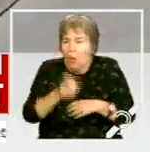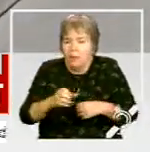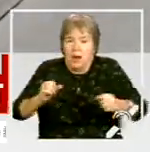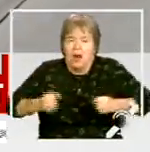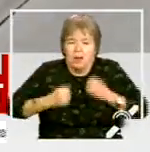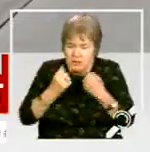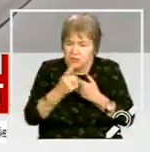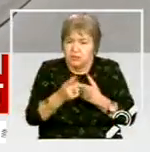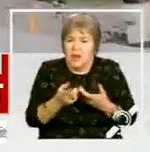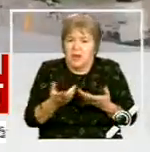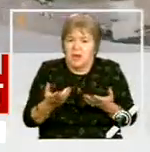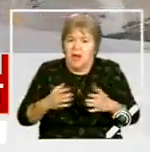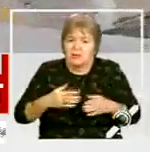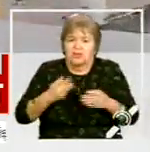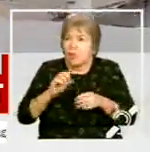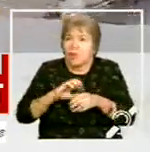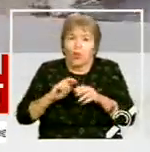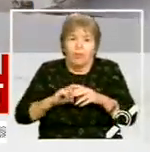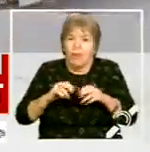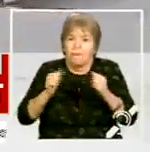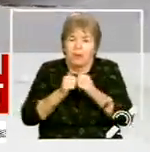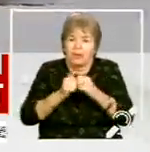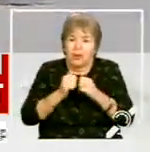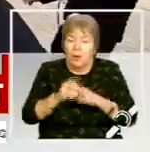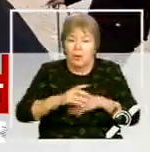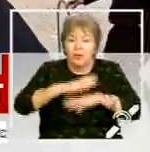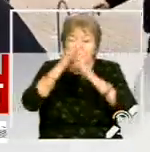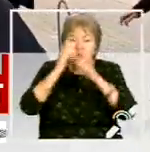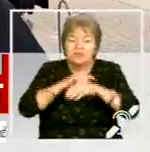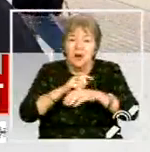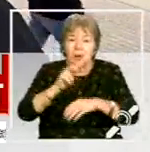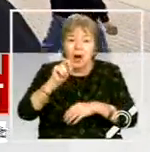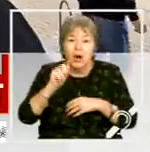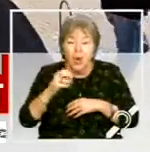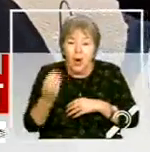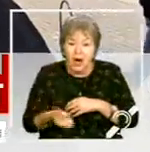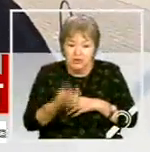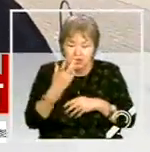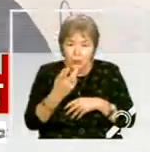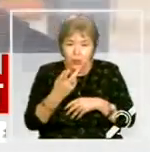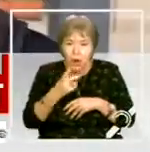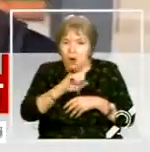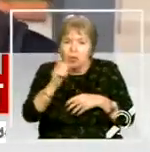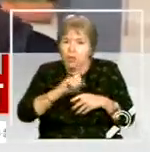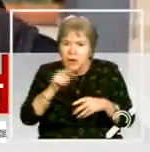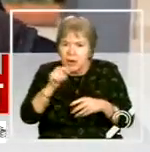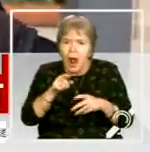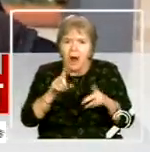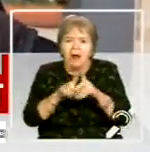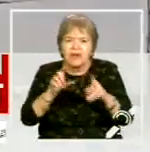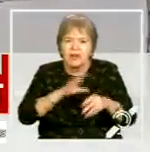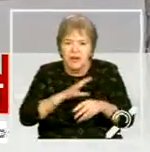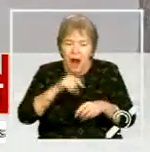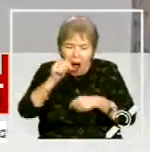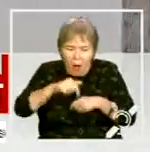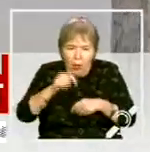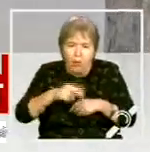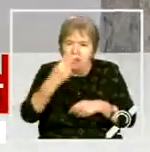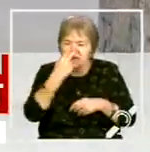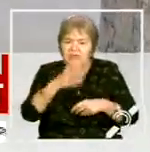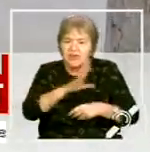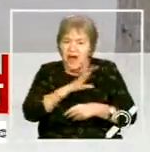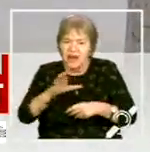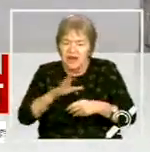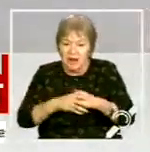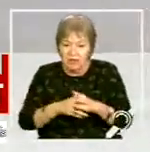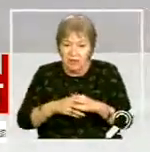amploarea alunecării de teren. Dimineață, deci pe la 9 a început, nu era așa, acum s-a agravat. Vă temeți? Sigur. Dimineață când am